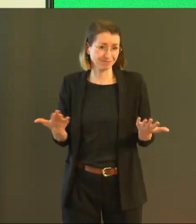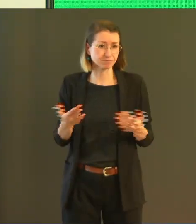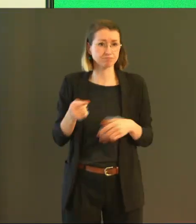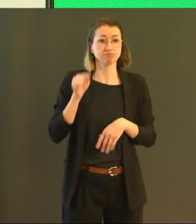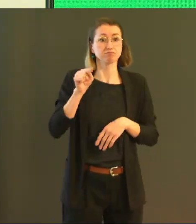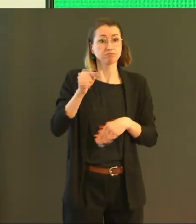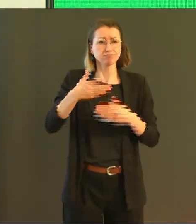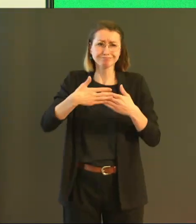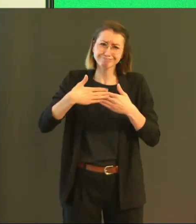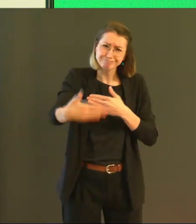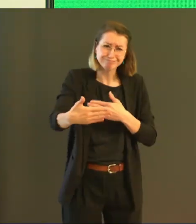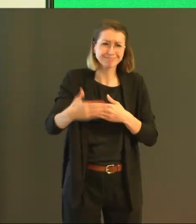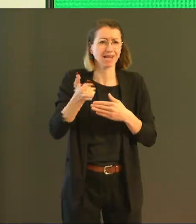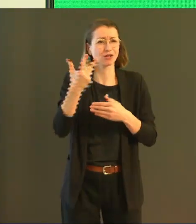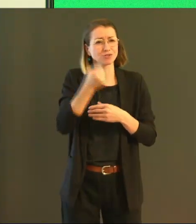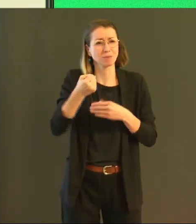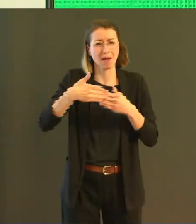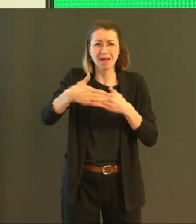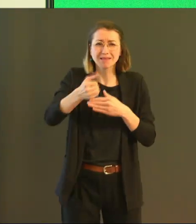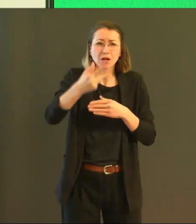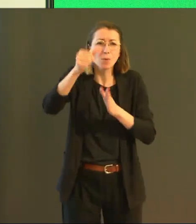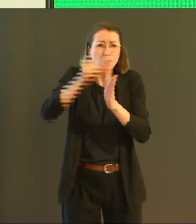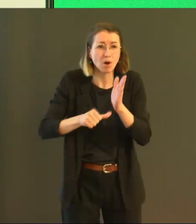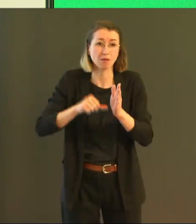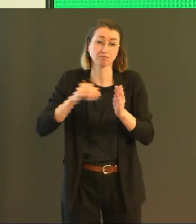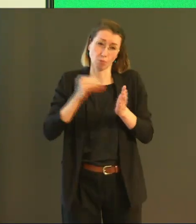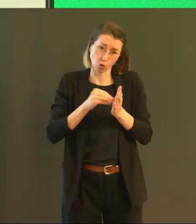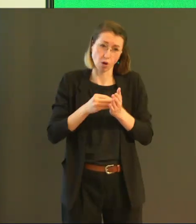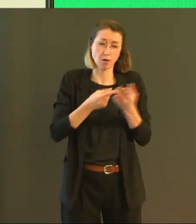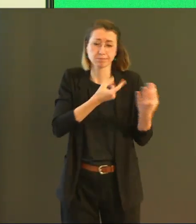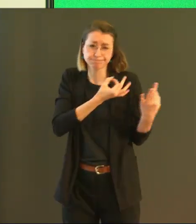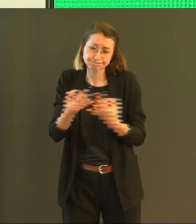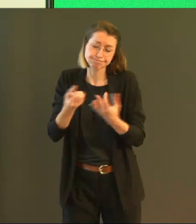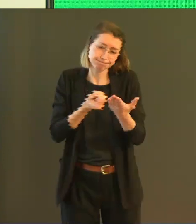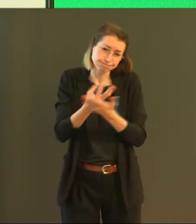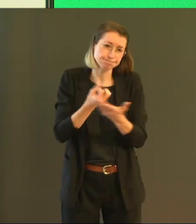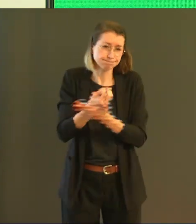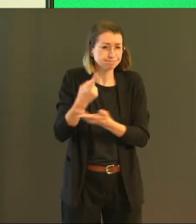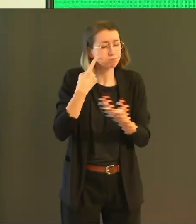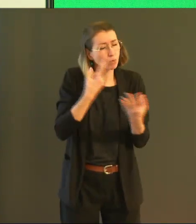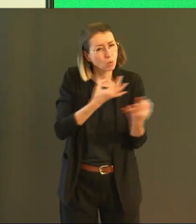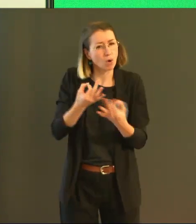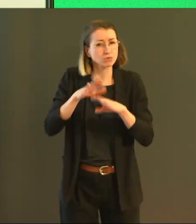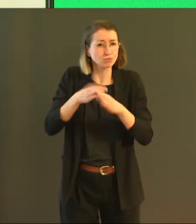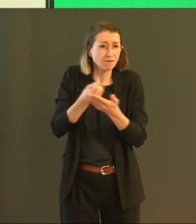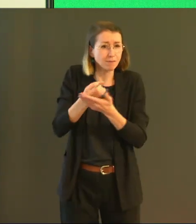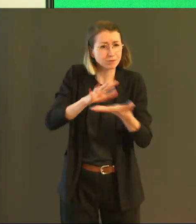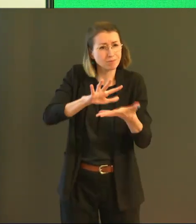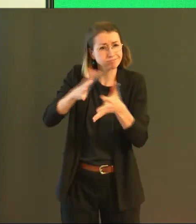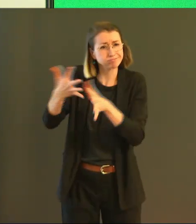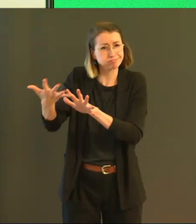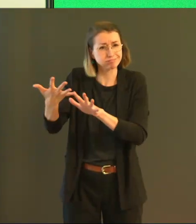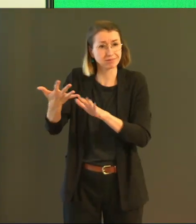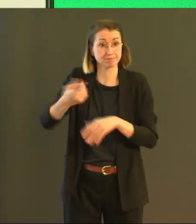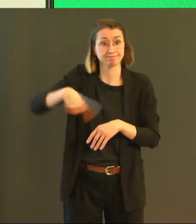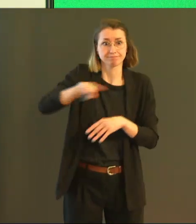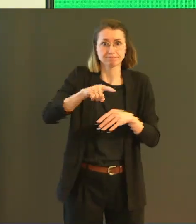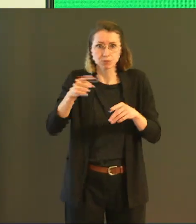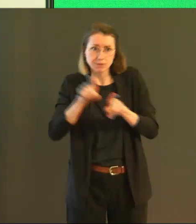mois continuer à communiquer pour vous accompagner un maximum dans ce processus d'adaptation nous devons le faire ensemble